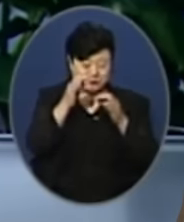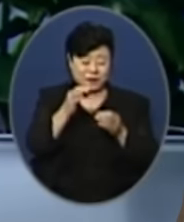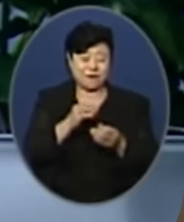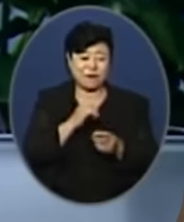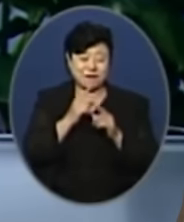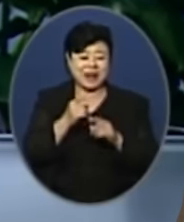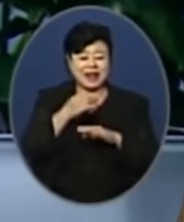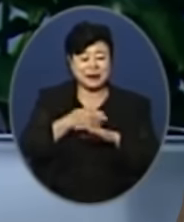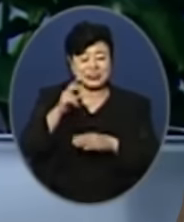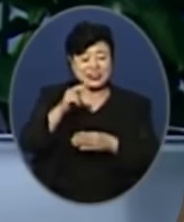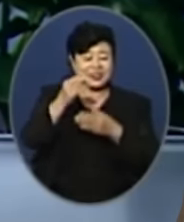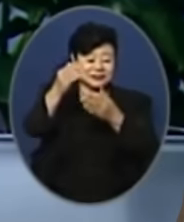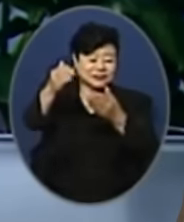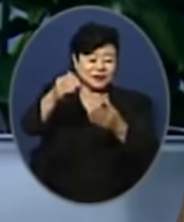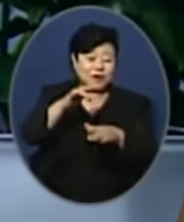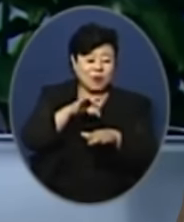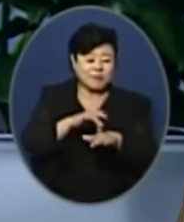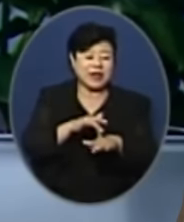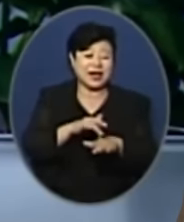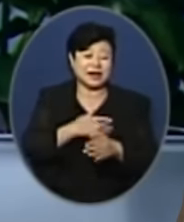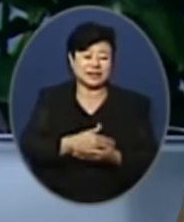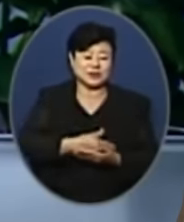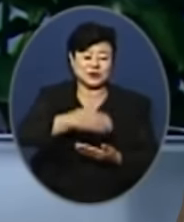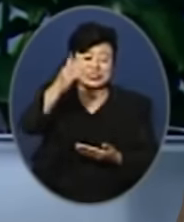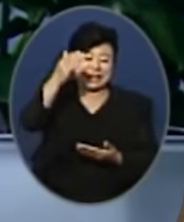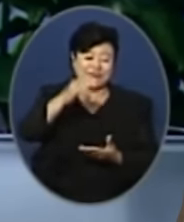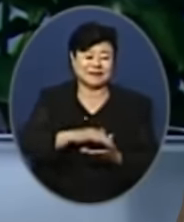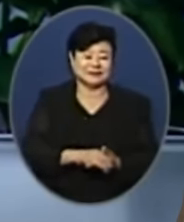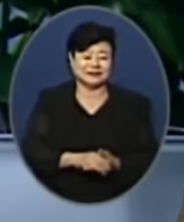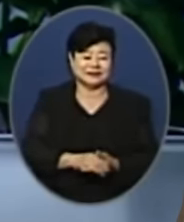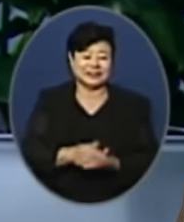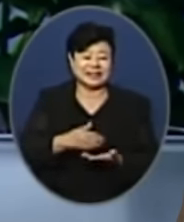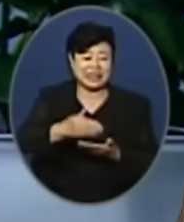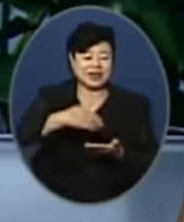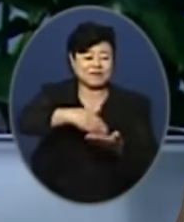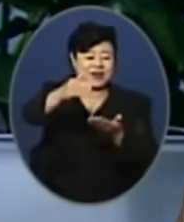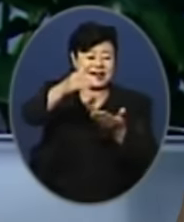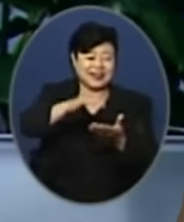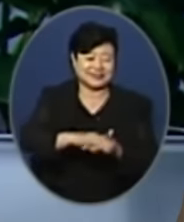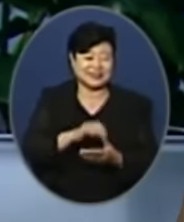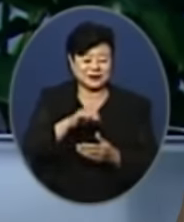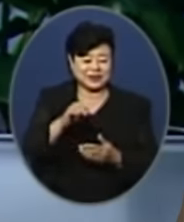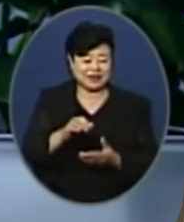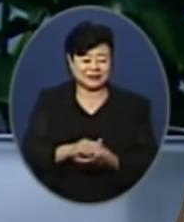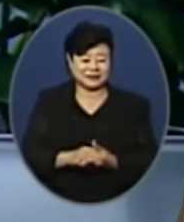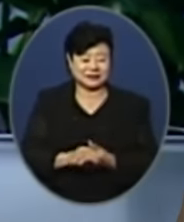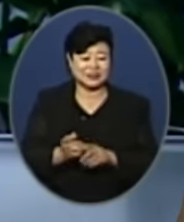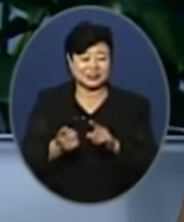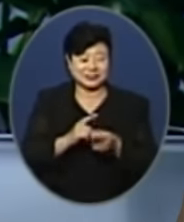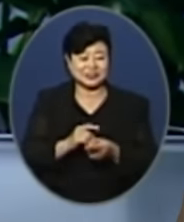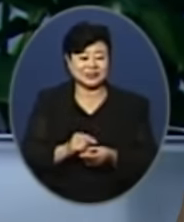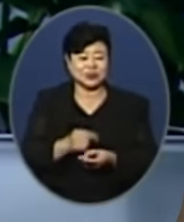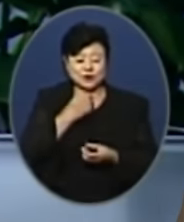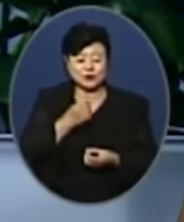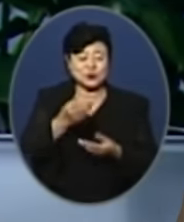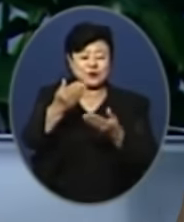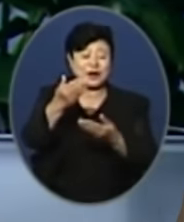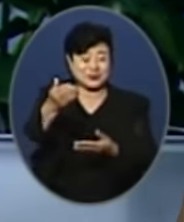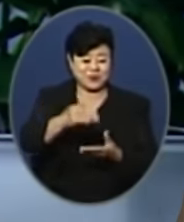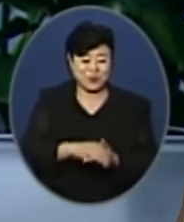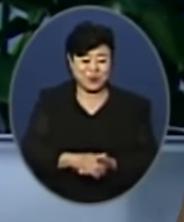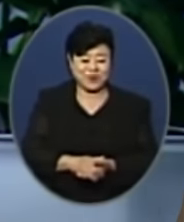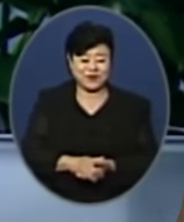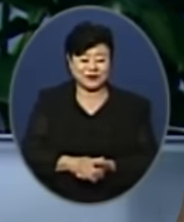것은 감사와 찬양이고, 마귀 보고 말하는 것은 쫓아내는 나가라 물러가라고, 이웃하고 말하는 것은 축복을